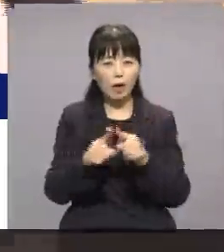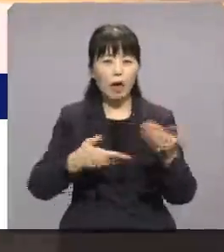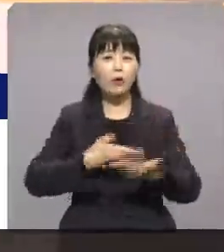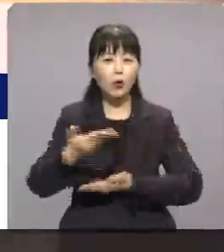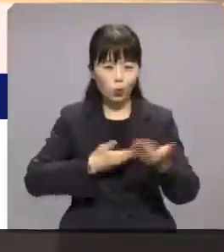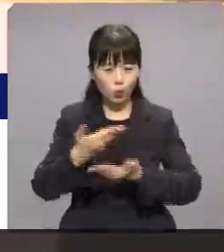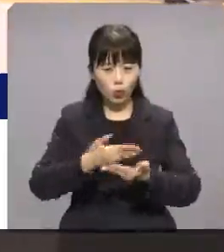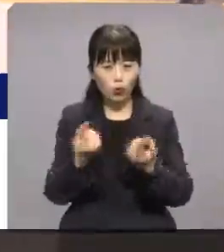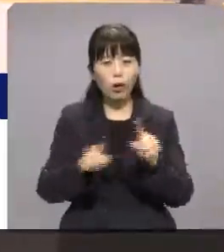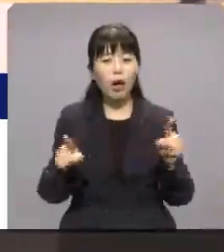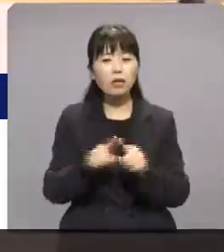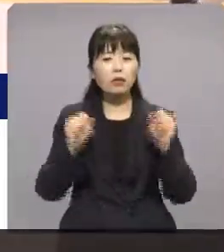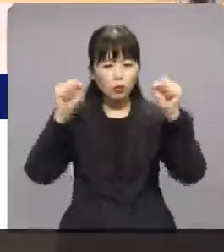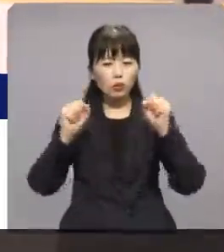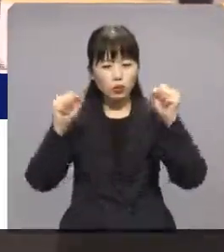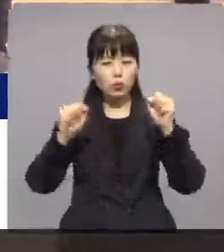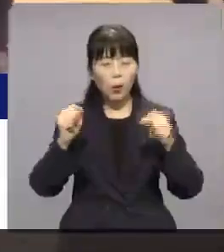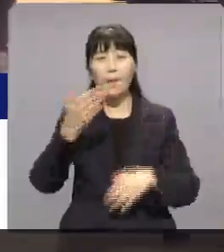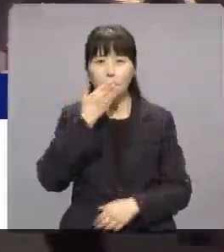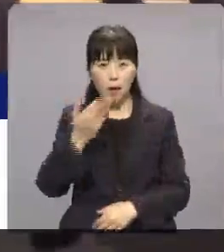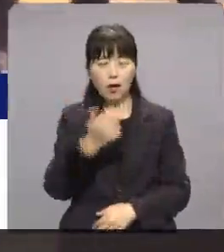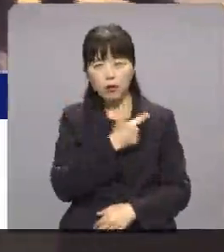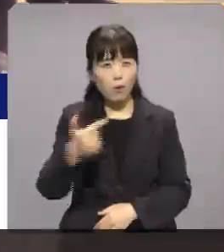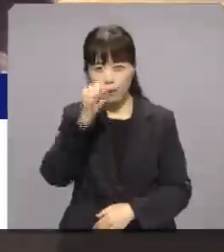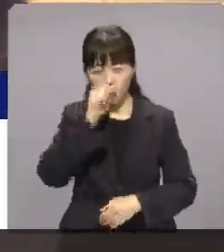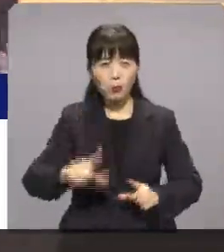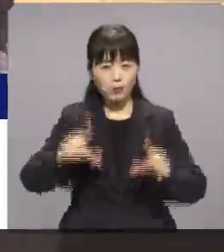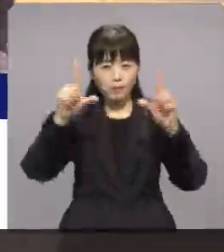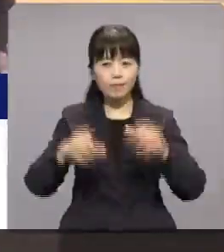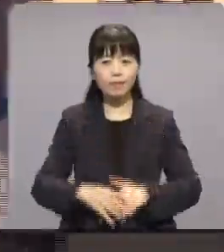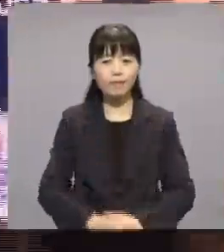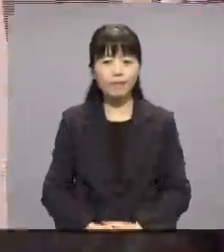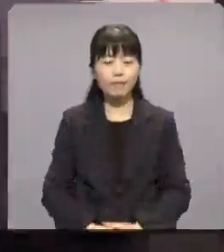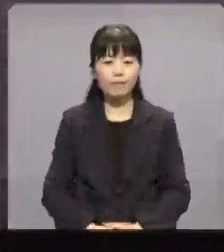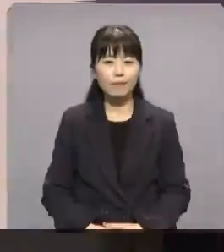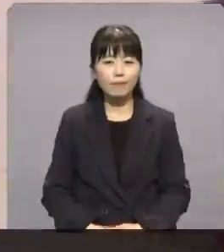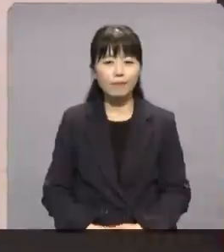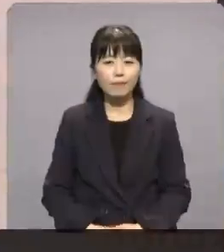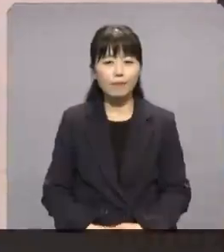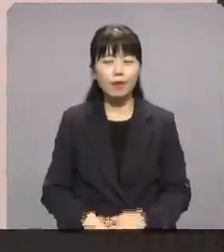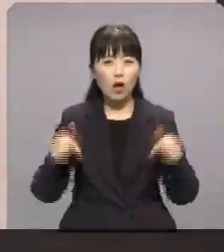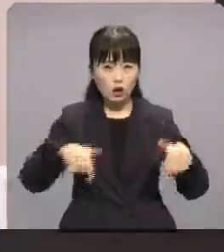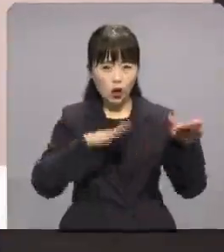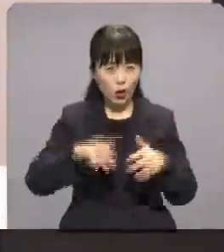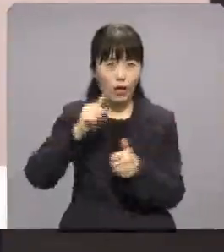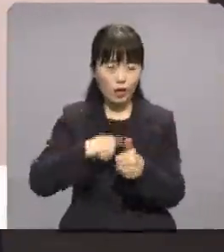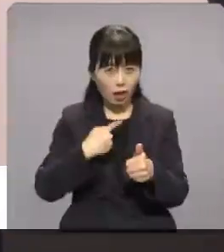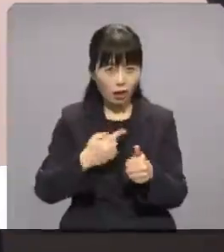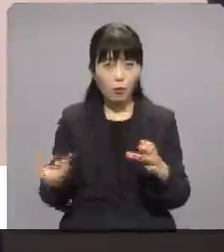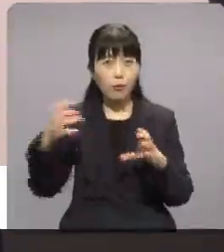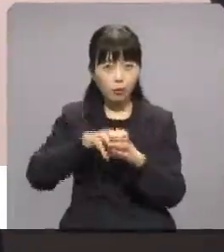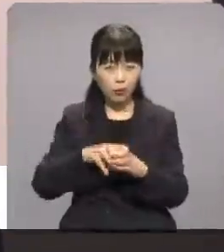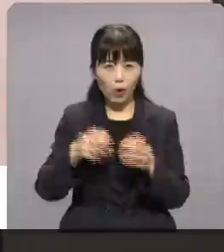같이 이렇게 공유할 수 있어서 같이 이렇게 운동할 수 있어서 너무 좋은 날이었습니다. 서해의 자연을 품고